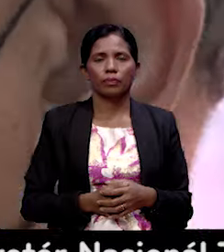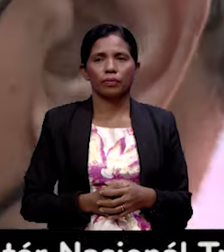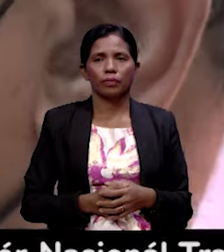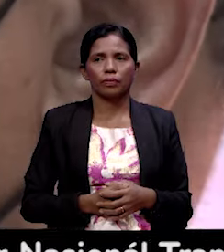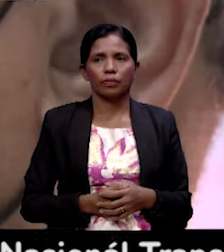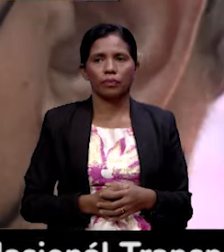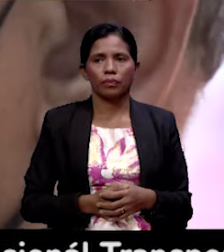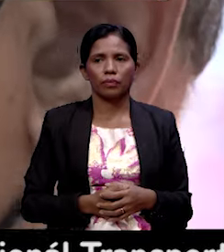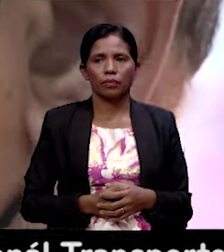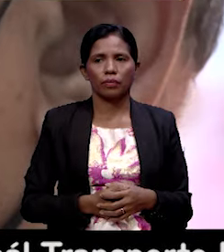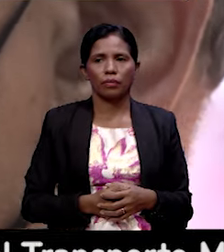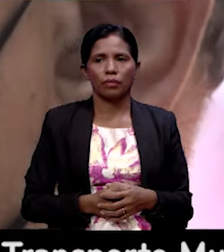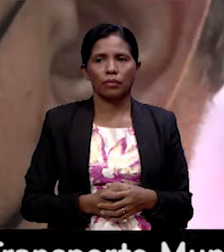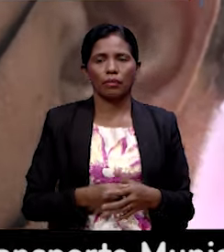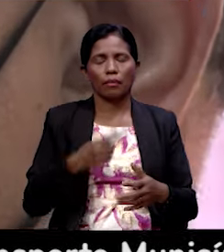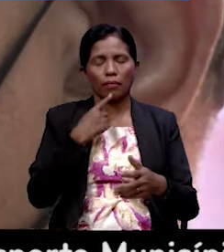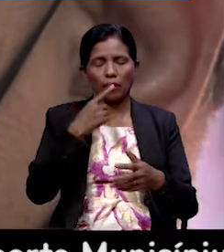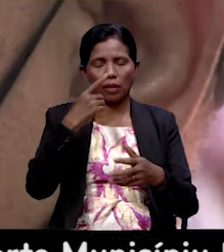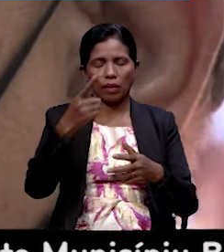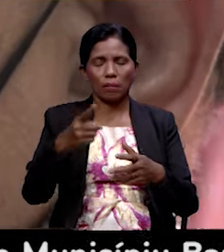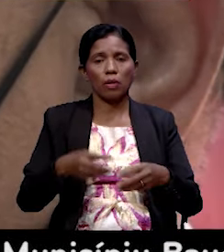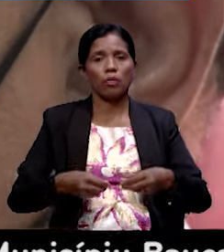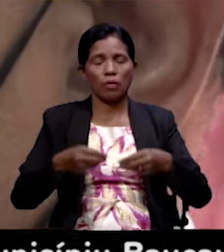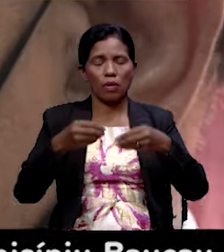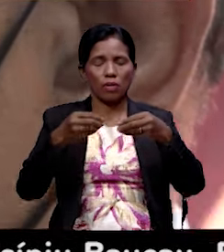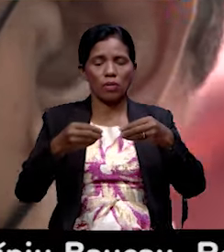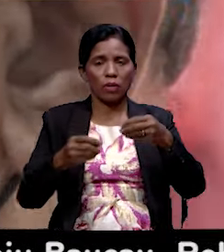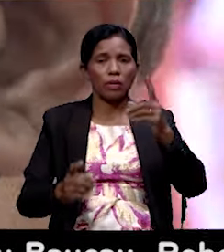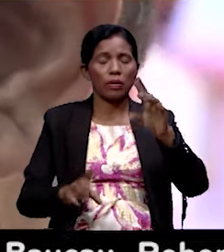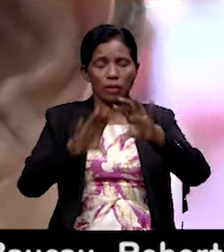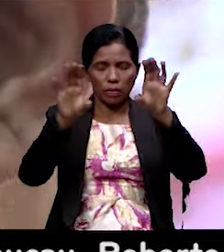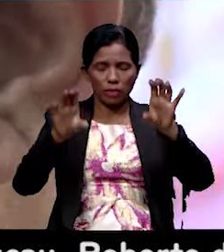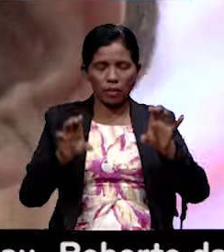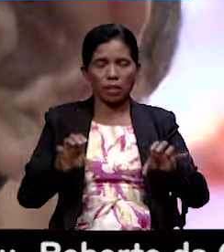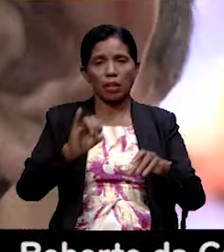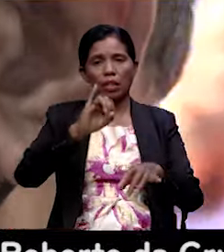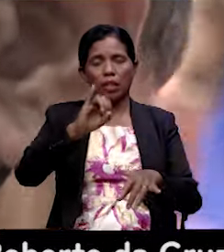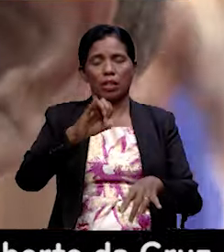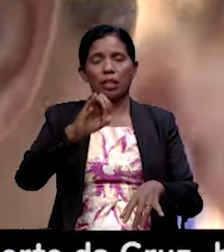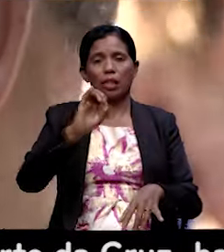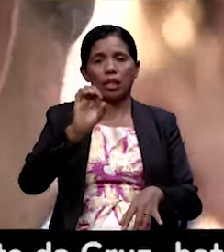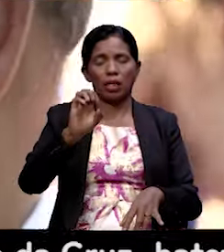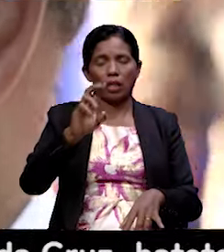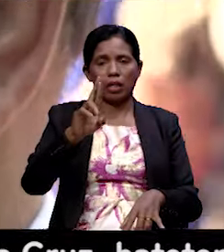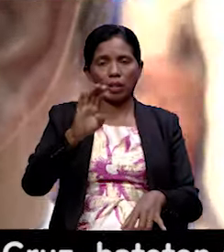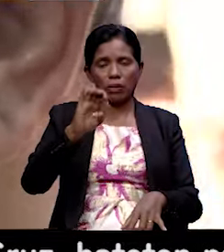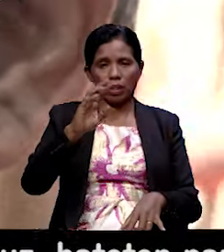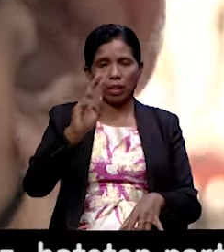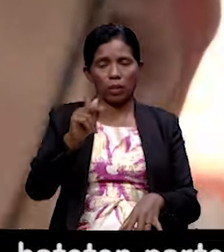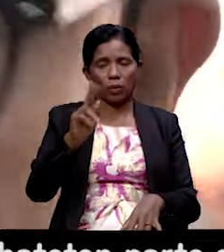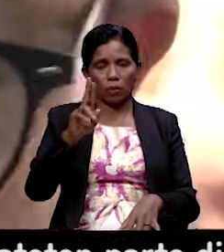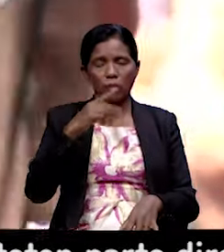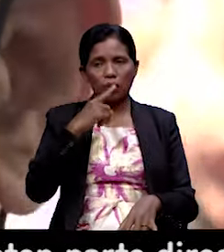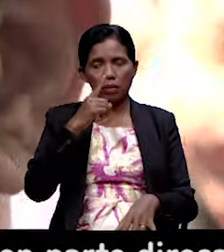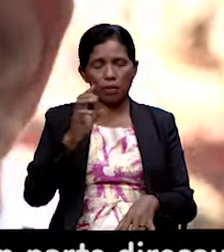rs.pon decoration bintang jasa muda by Eurico Guterres nge-tweet Desi Jong Presiden Republik Indonesia MB sodorin donesia Timor